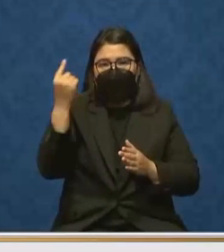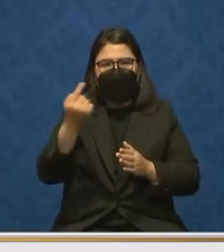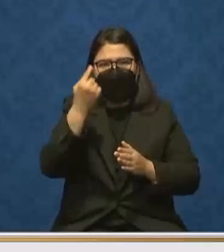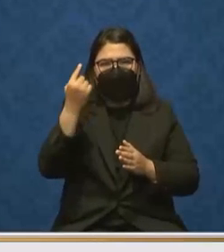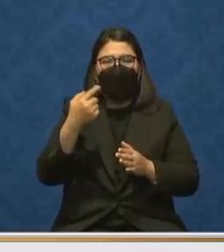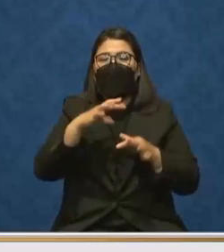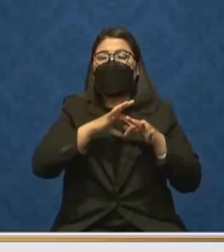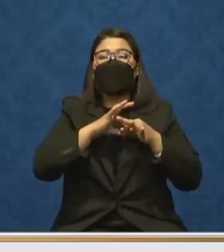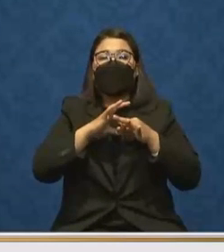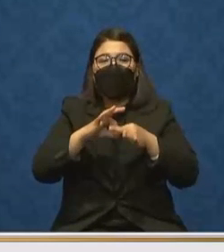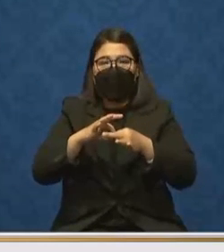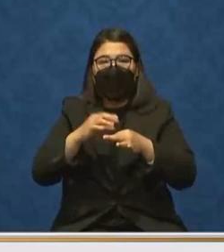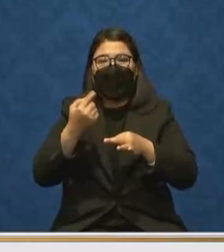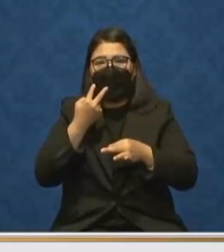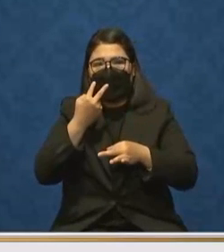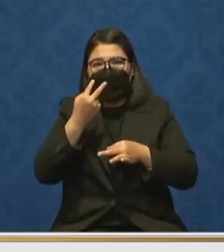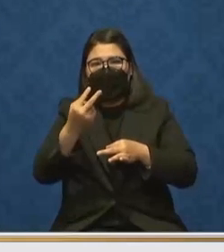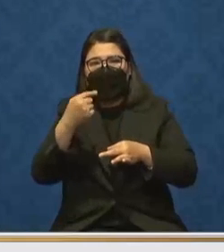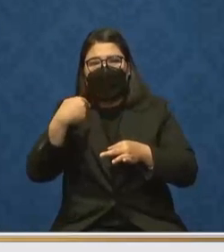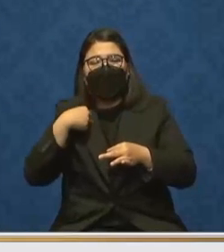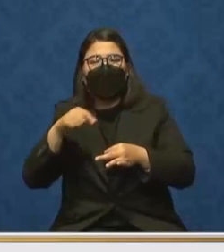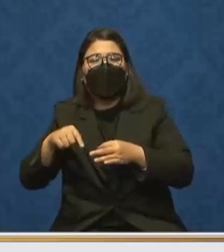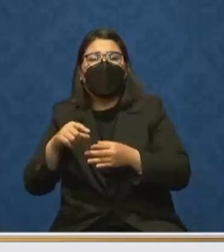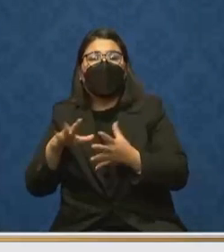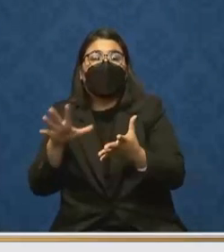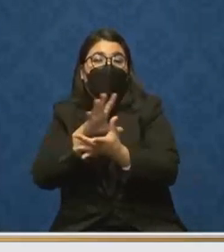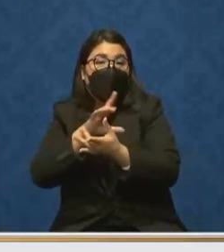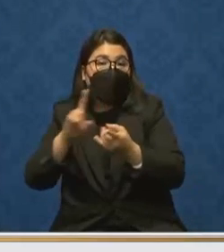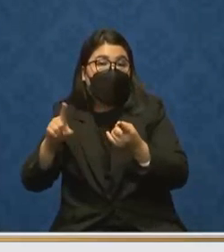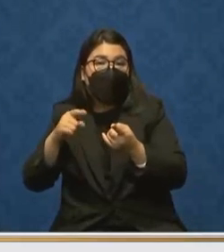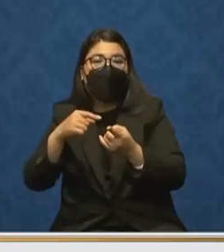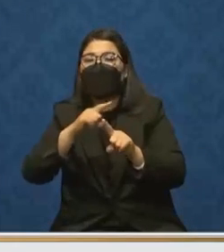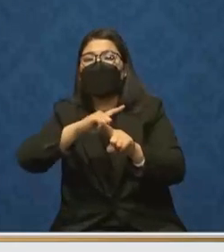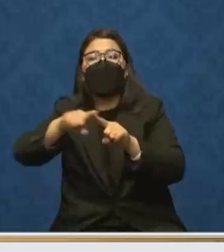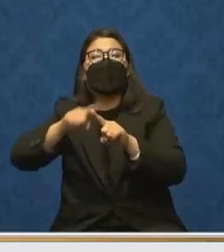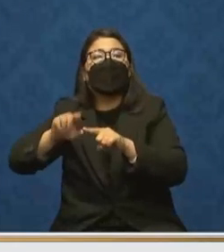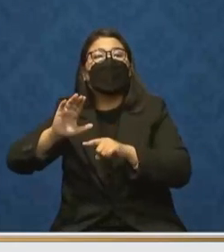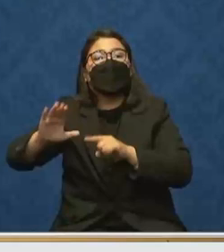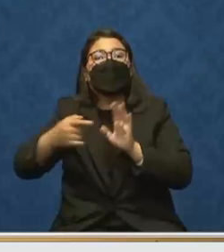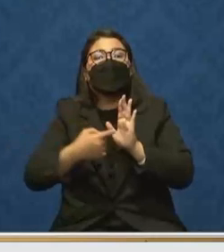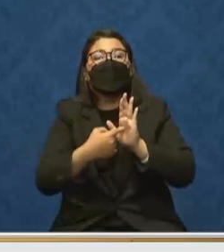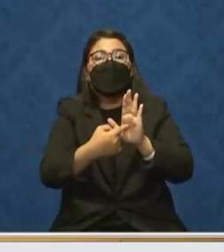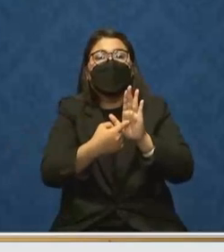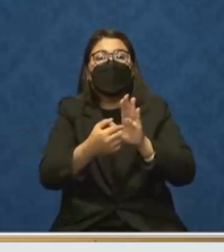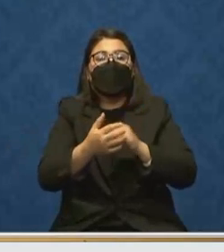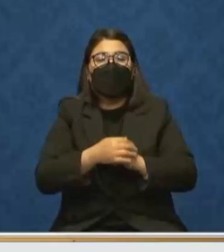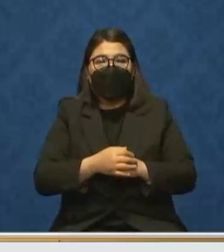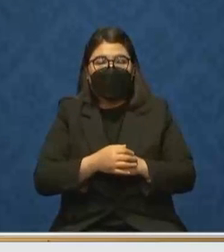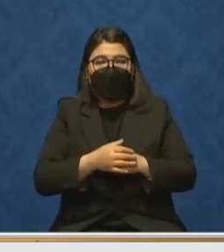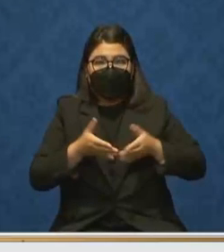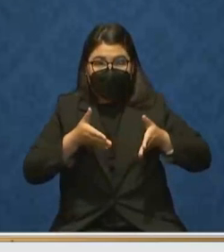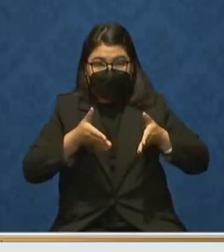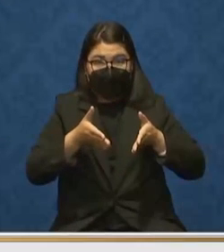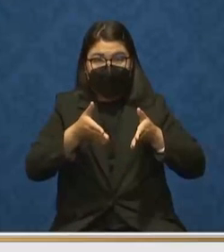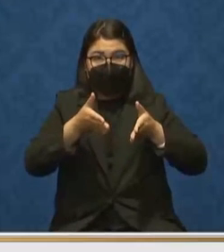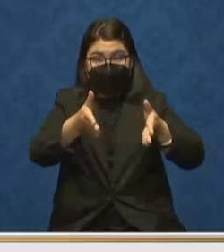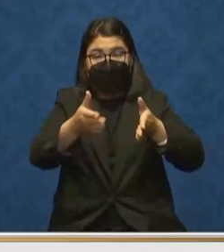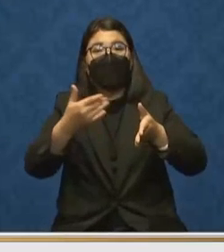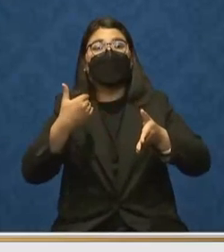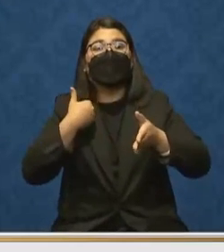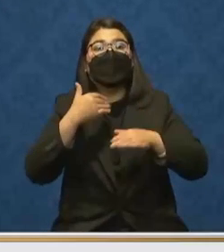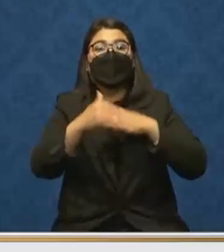พรักษาจุดเด่นด้านขนบธรรมเนียมประเพณีและวัฒนธรรมอันดีงามเช่น การพัฒนาเส้นทางชุมชนชนบทท่องเที่